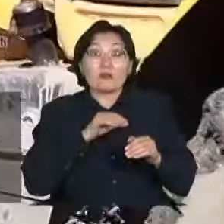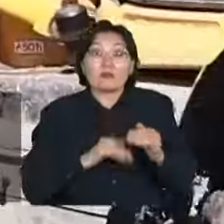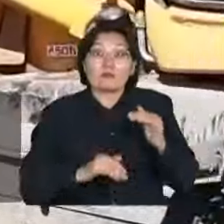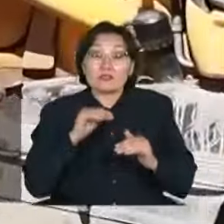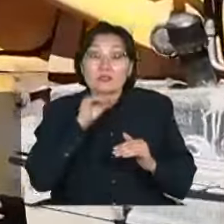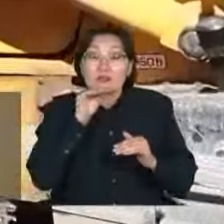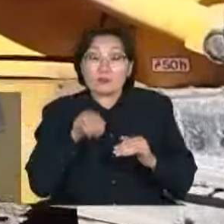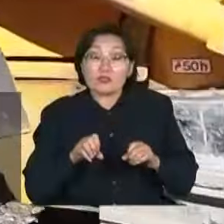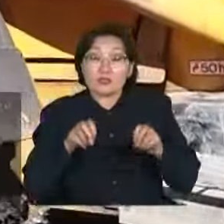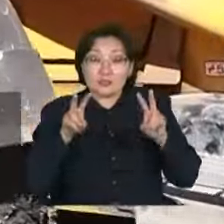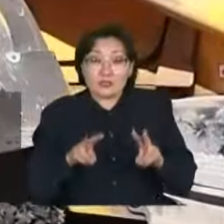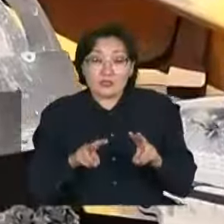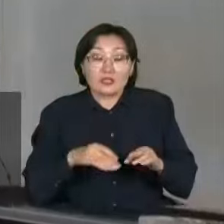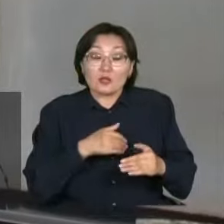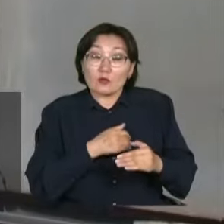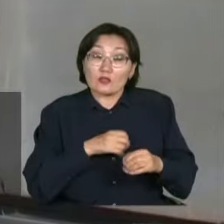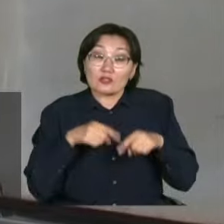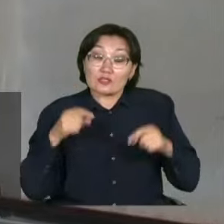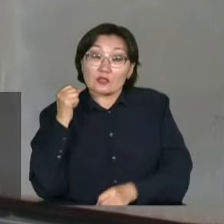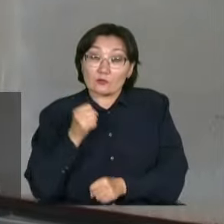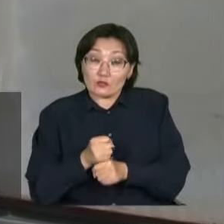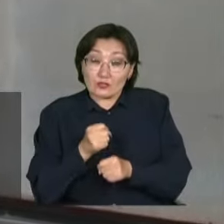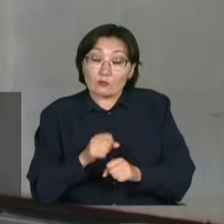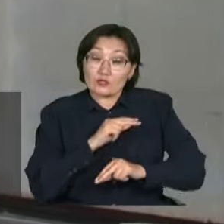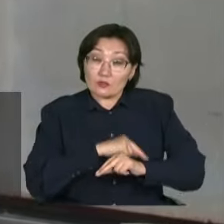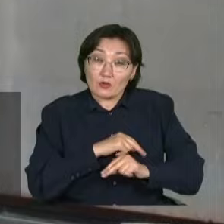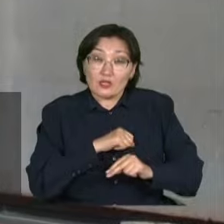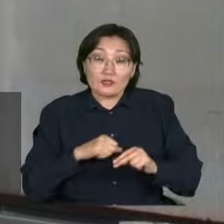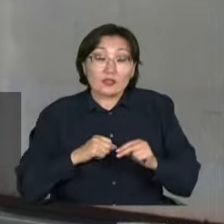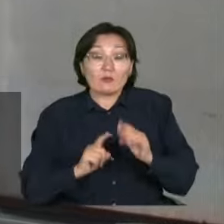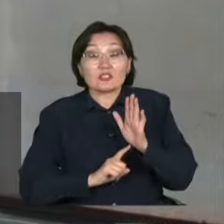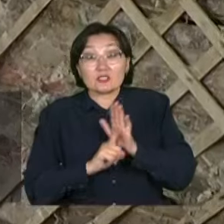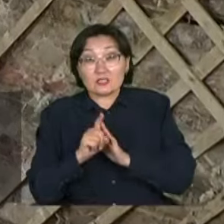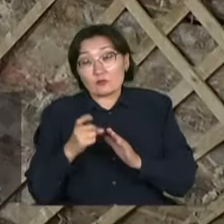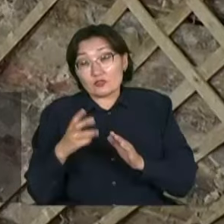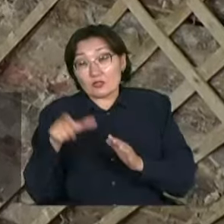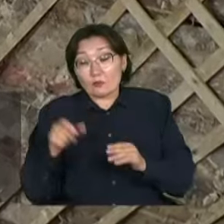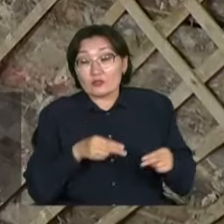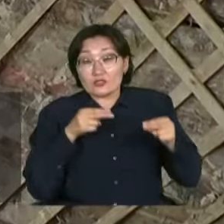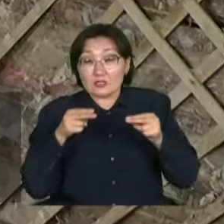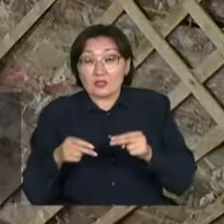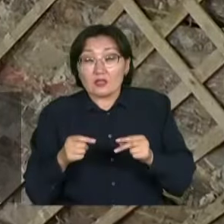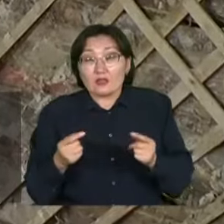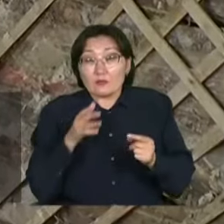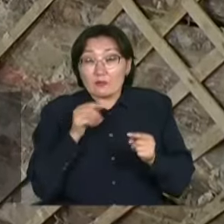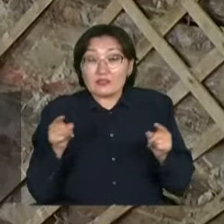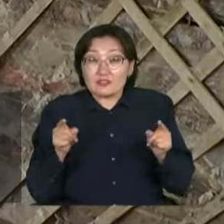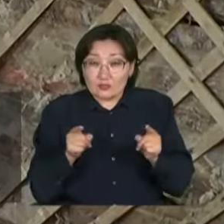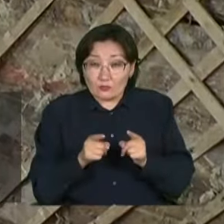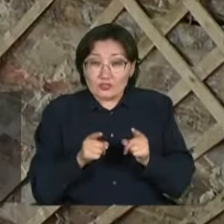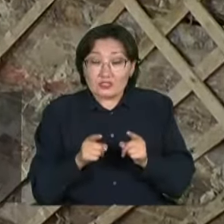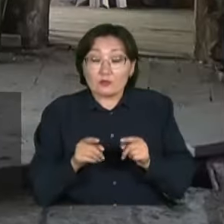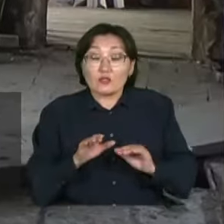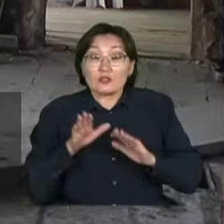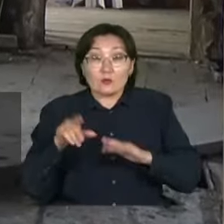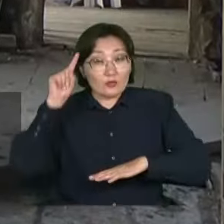и добровольцы разнорабочие. Кто-то в зонах подтопления трудится с самого начала, а некоторые приезжают на небольшой период. Талгат Сагитов,